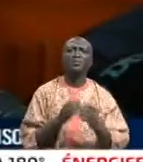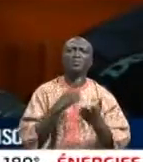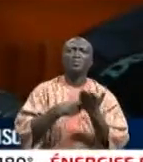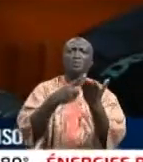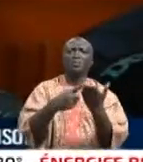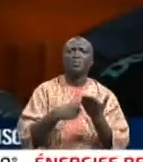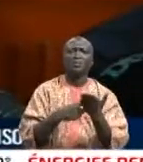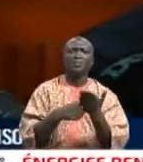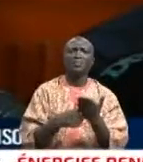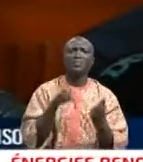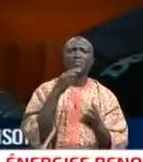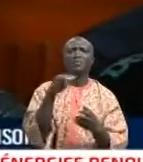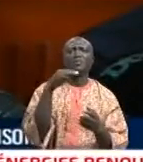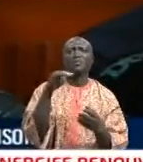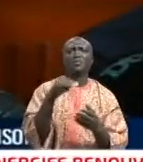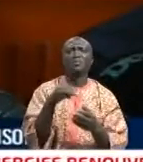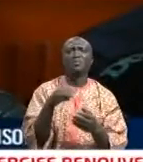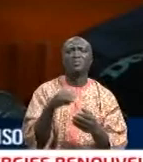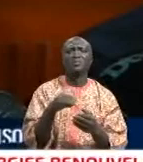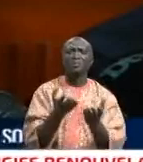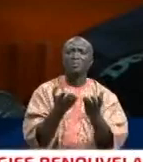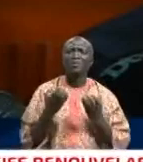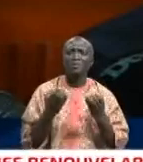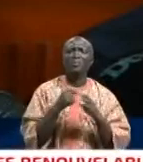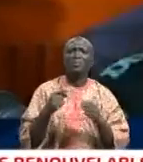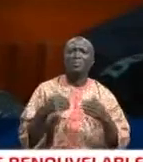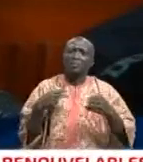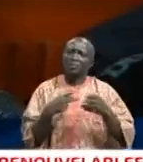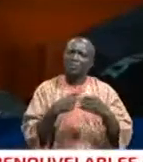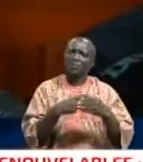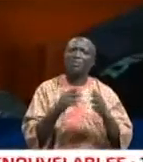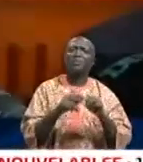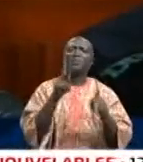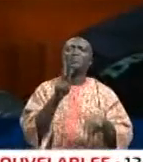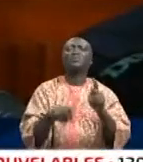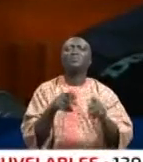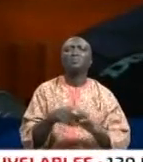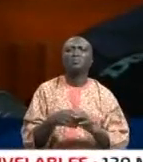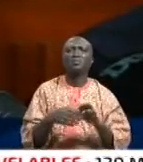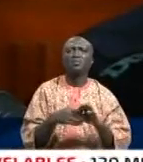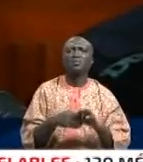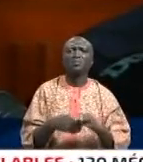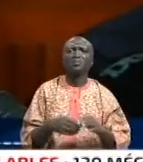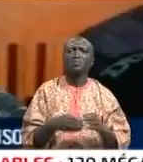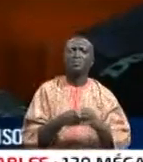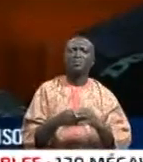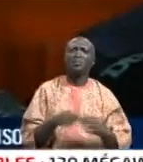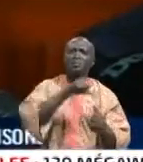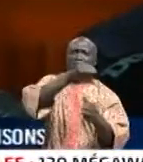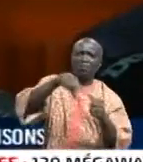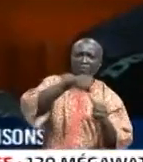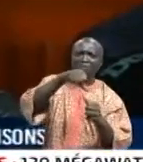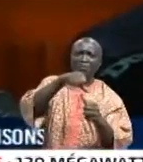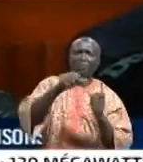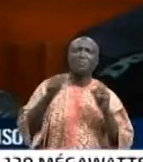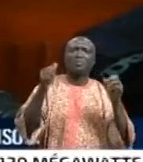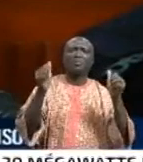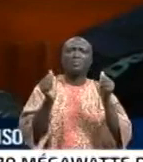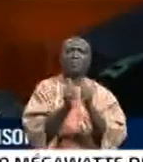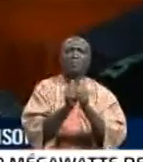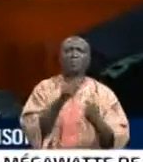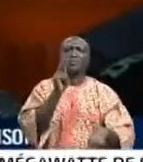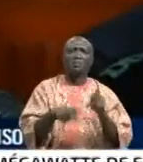dire qu'il boit que son équipe se rapproche de la population puisse communier avec le public il faut que nos joueurs